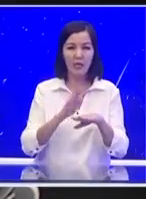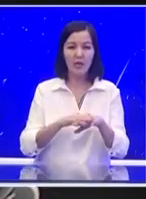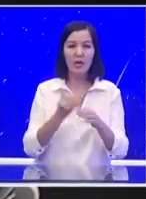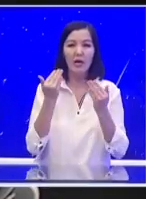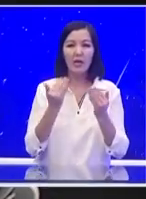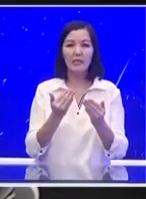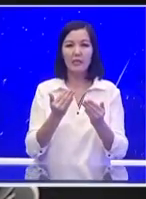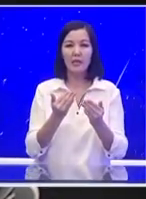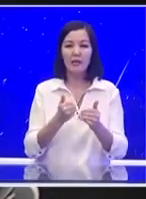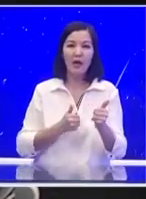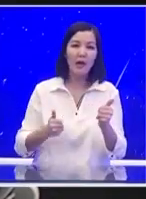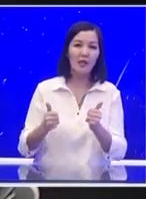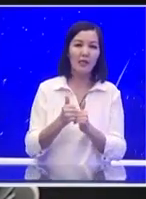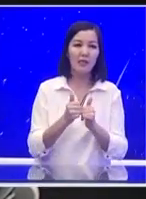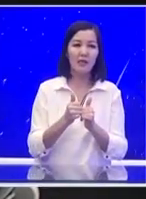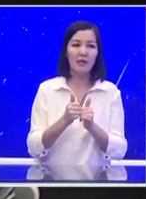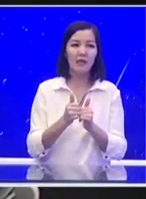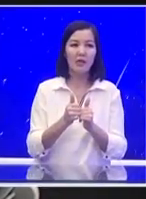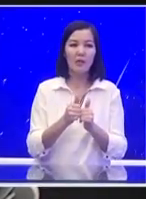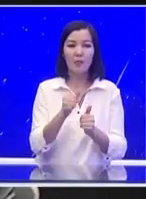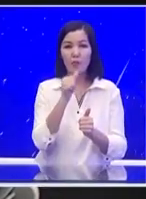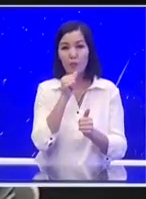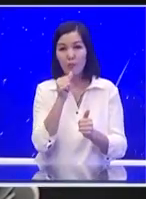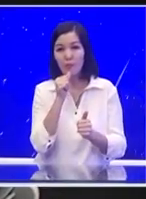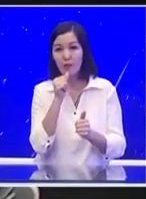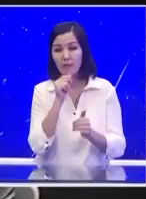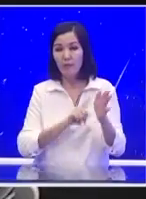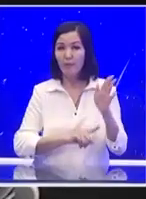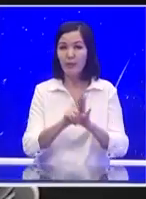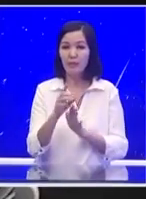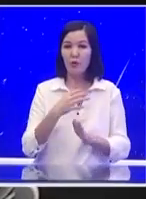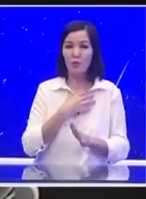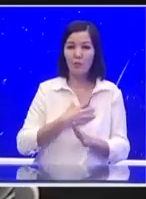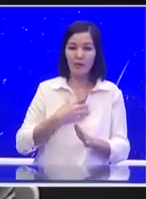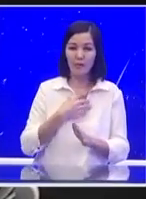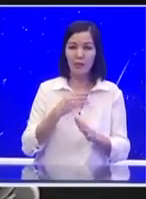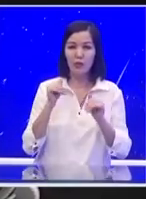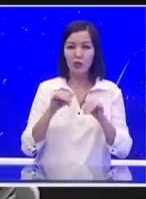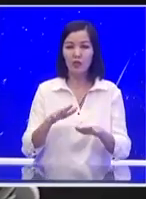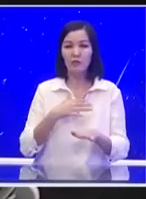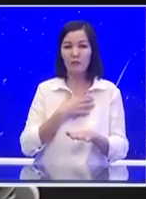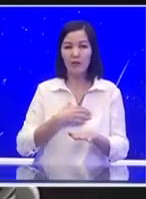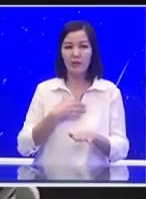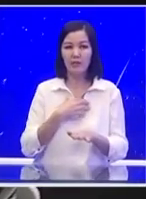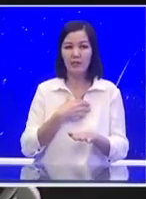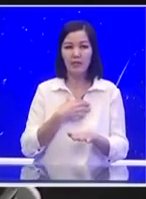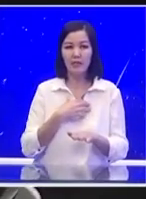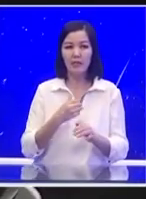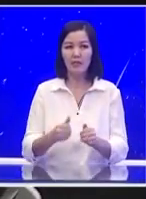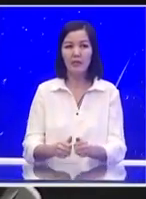бір қадам басу үшін де бұл үрдісті бастау маңызды. Тәуекел түбі жел қайық, өтерсің